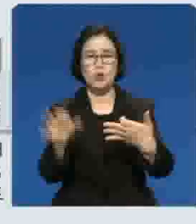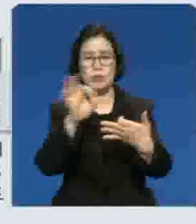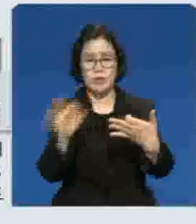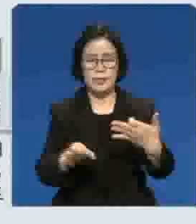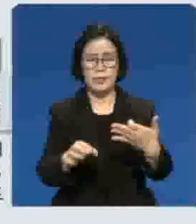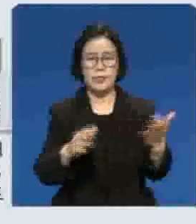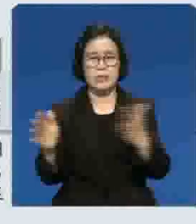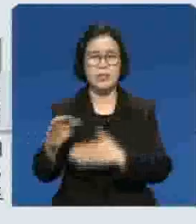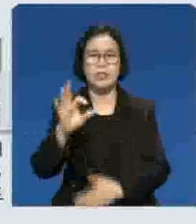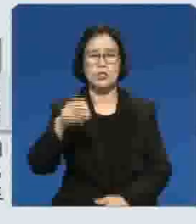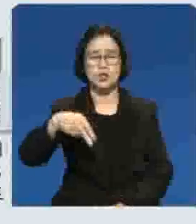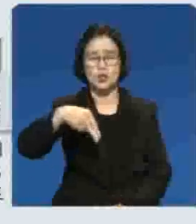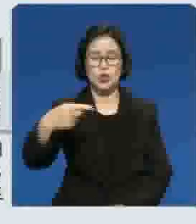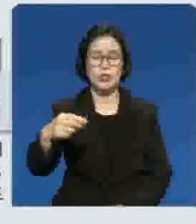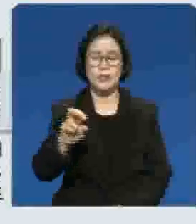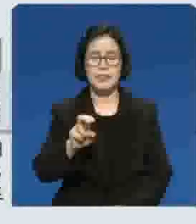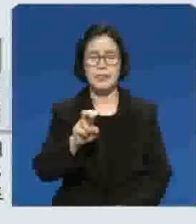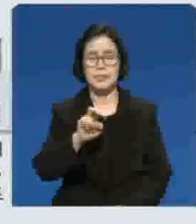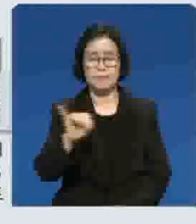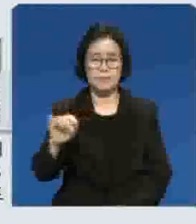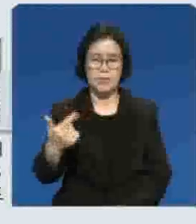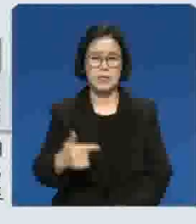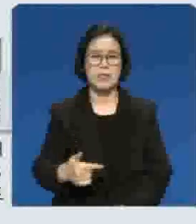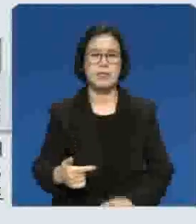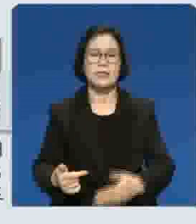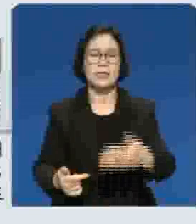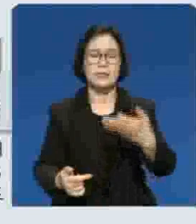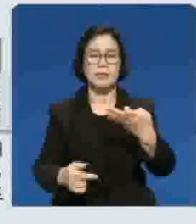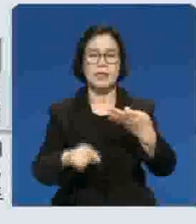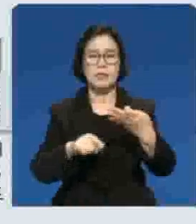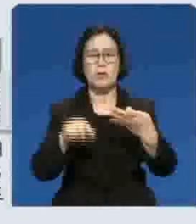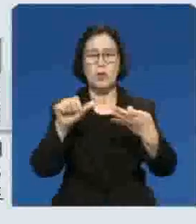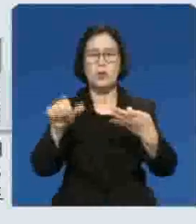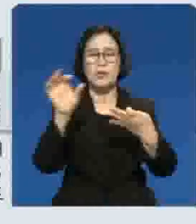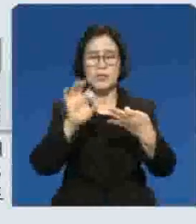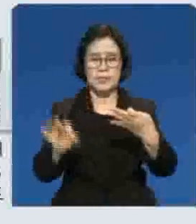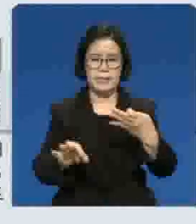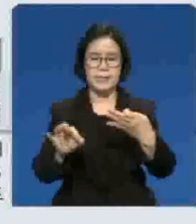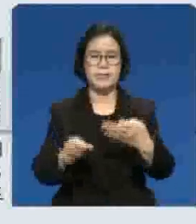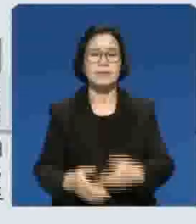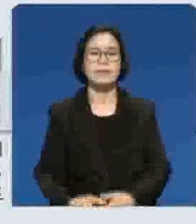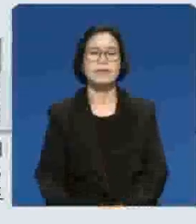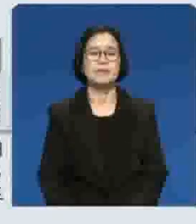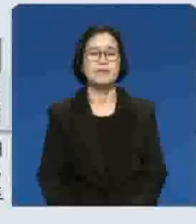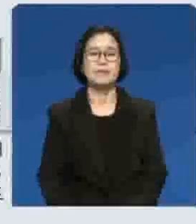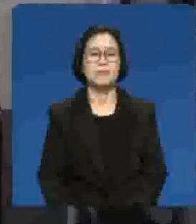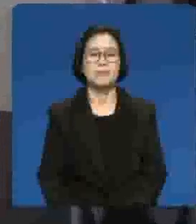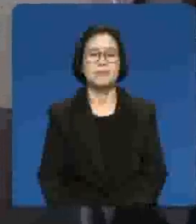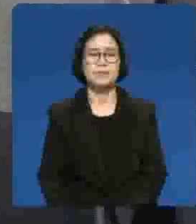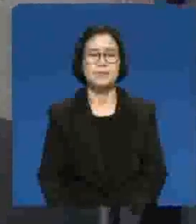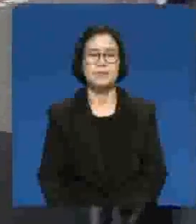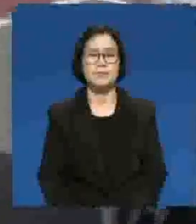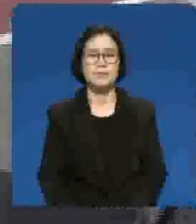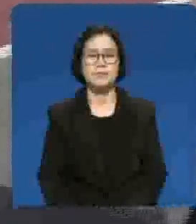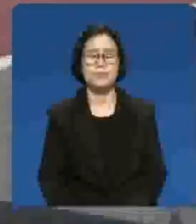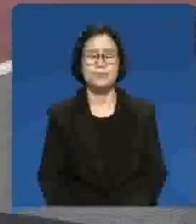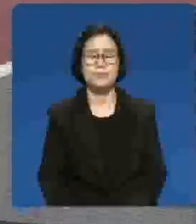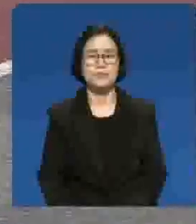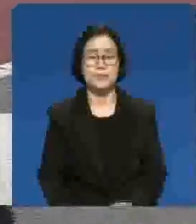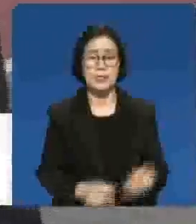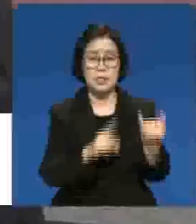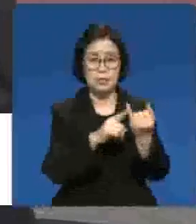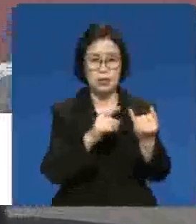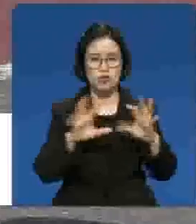19%, 유승민 국민의힘 예비후보가 14.5%로 뒤를 이었습니다. 김